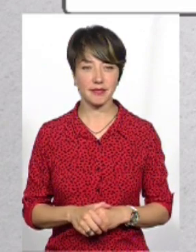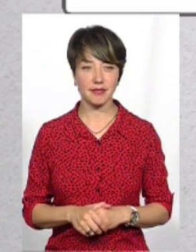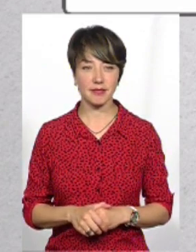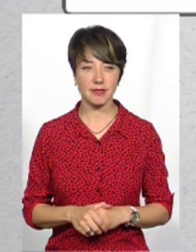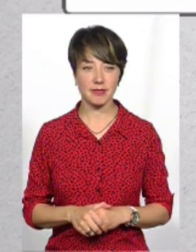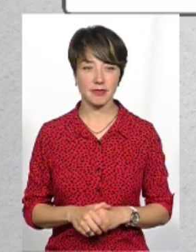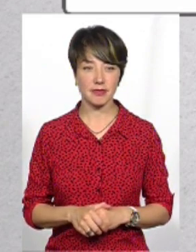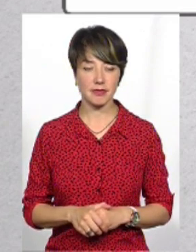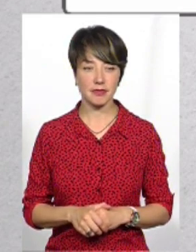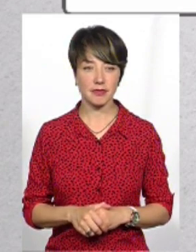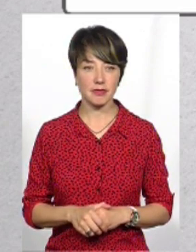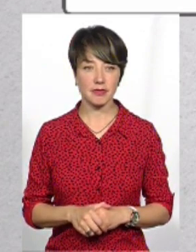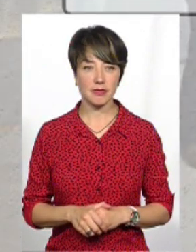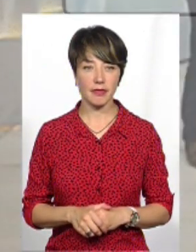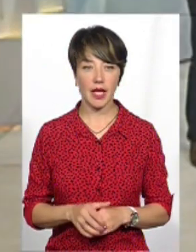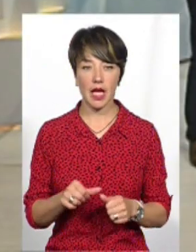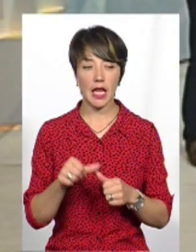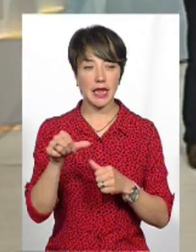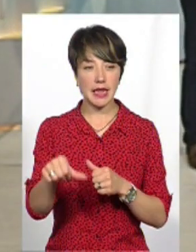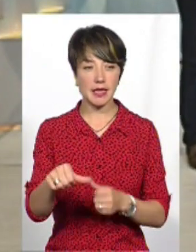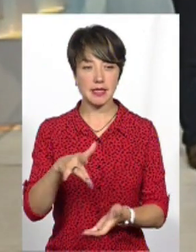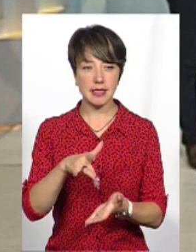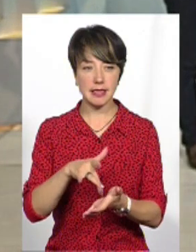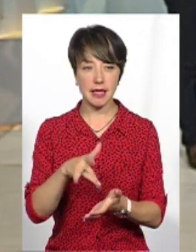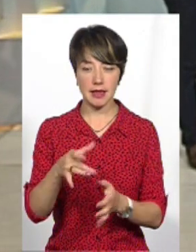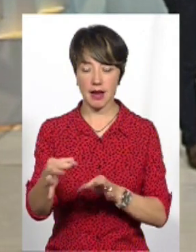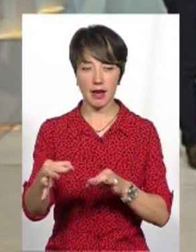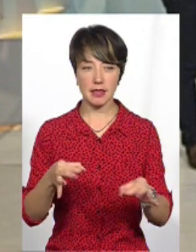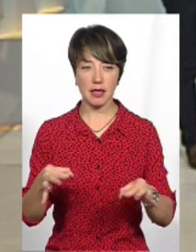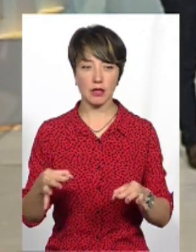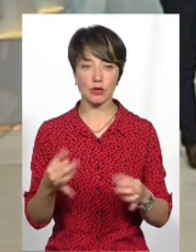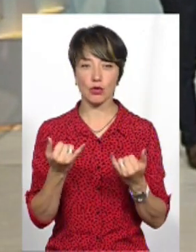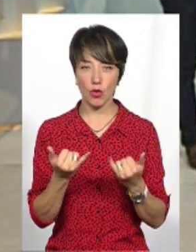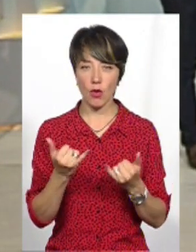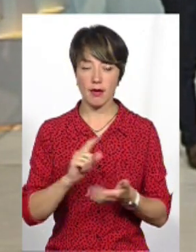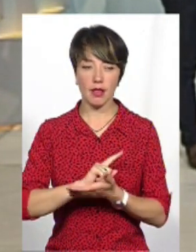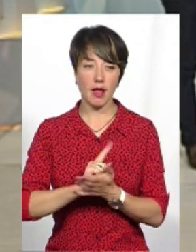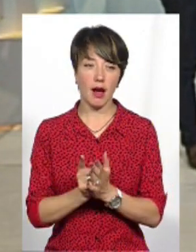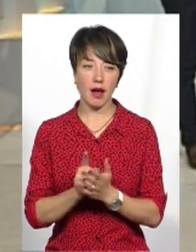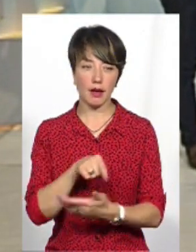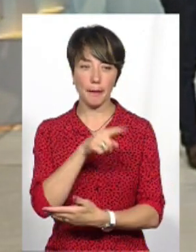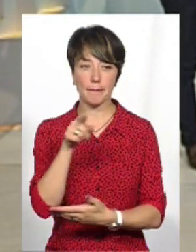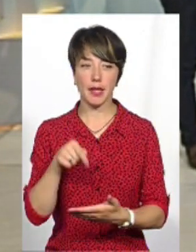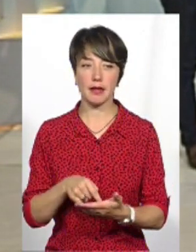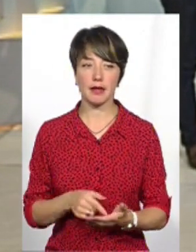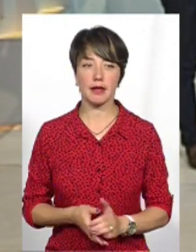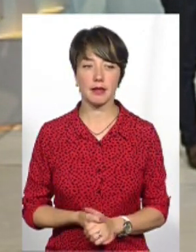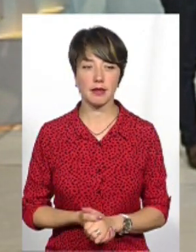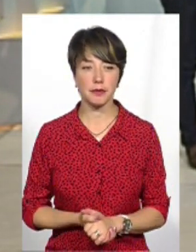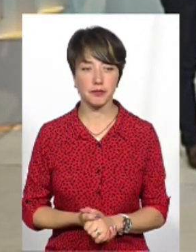галузь. Перепрошую. Ну, давайте децентралізацію попробуємо. Так, давайте. Це сьогодні нагальне питання. Давайте.